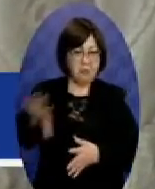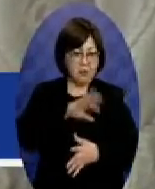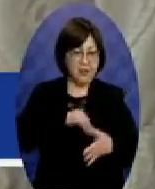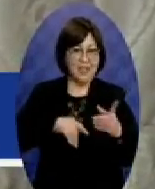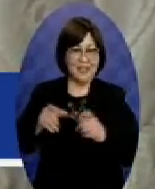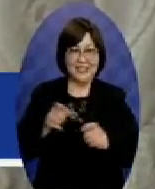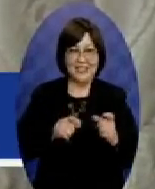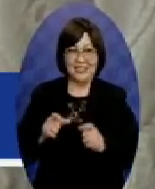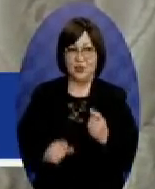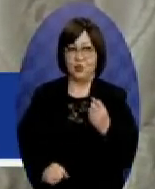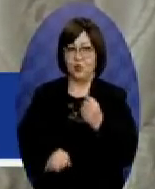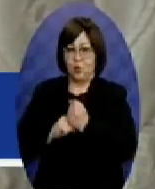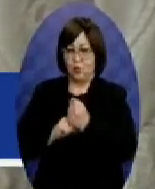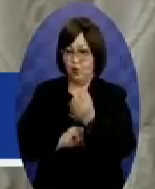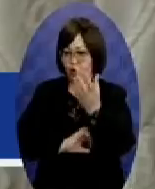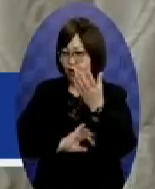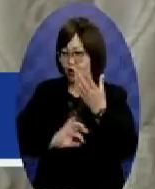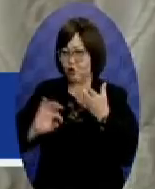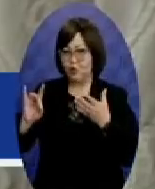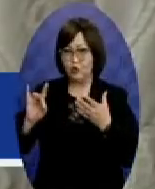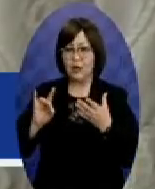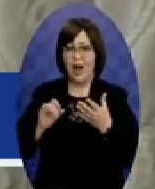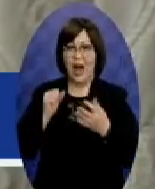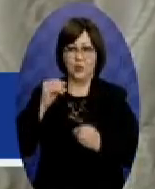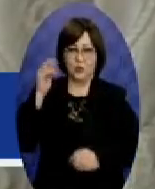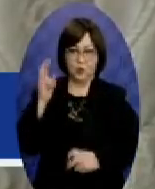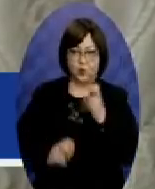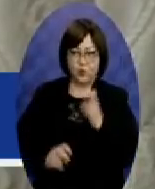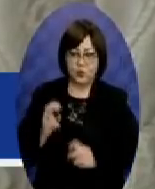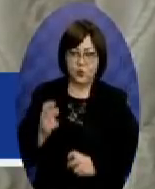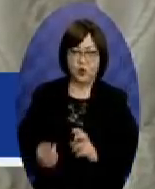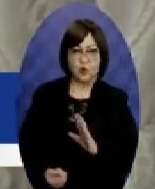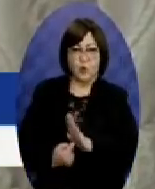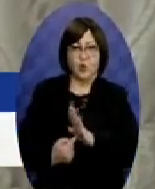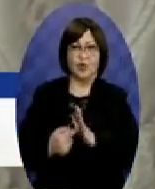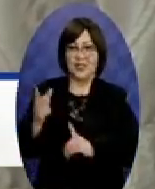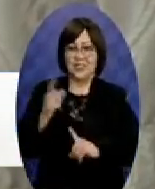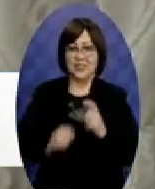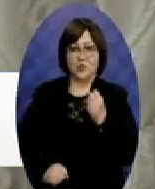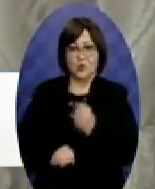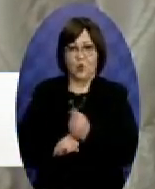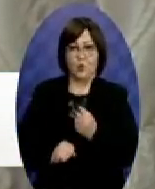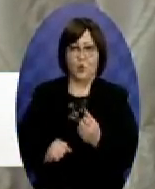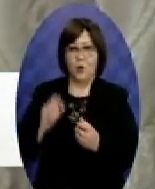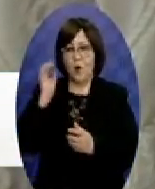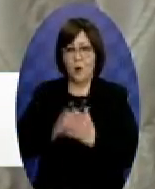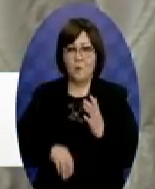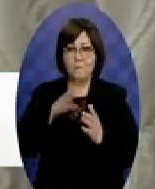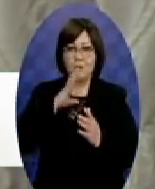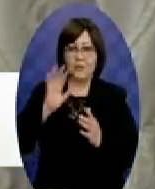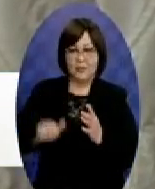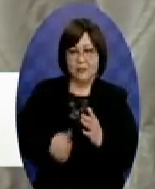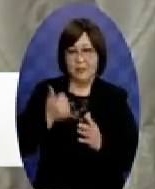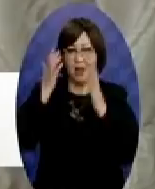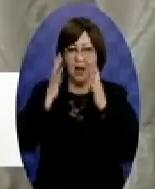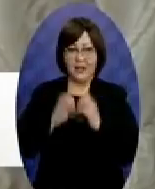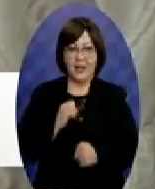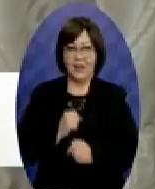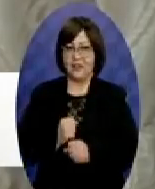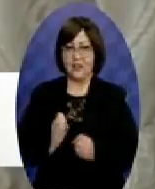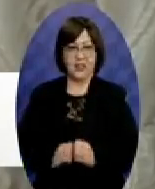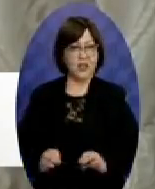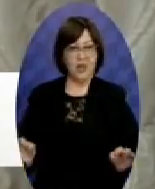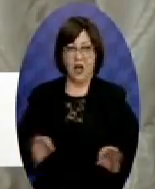төрөлжүүлж, аж үйлдвэрлэлээр сүйрсэн эдийн засгийг хөгжүүлэх чиглэлээр бас дөрөвтэй шийдэл арга хэмжээг авч хэрэгжүүлээгүй гэдэгт бид өнөөдөр